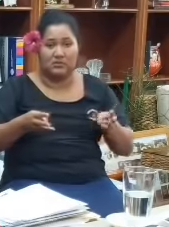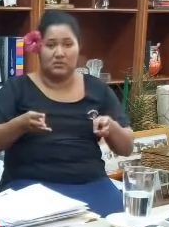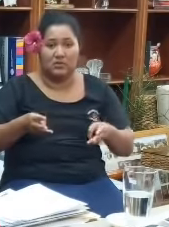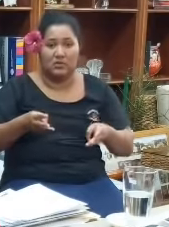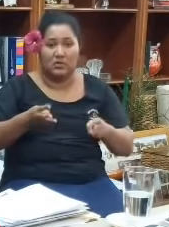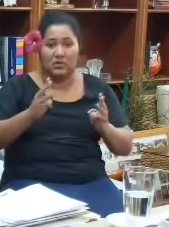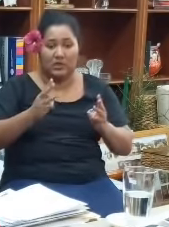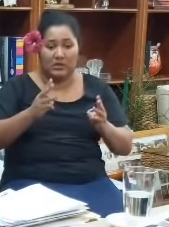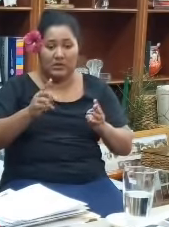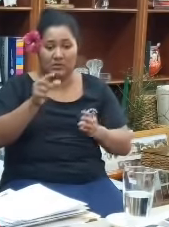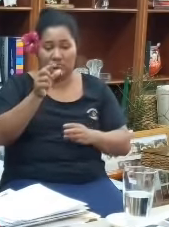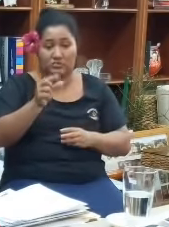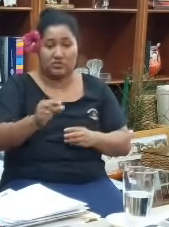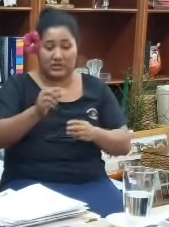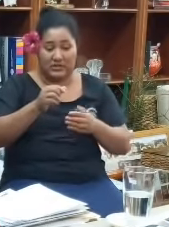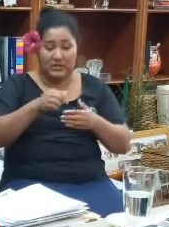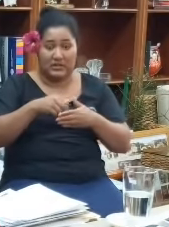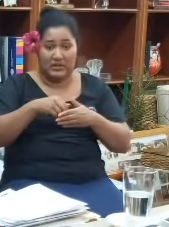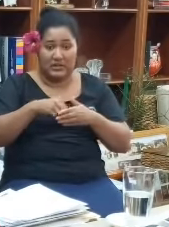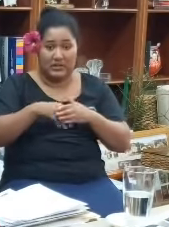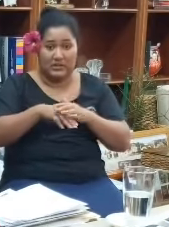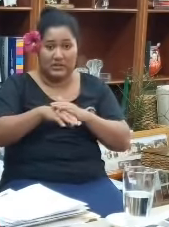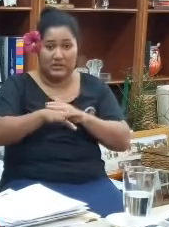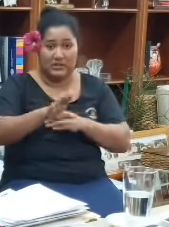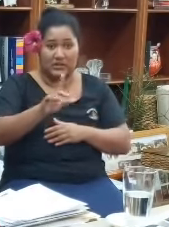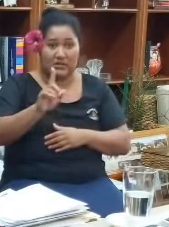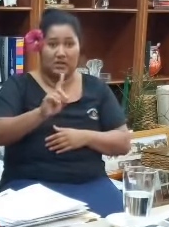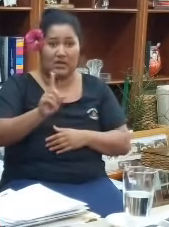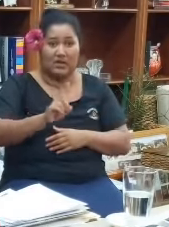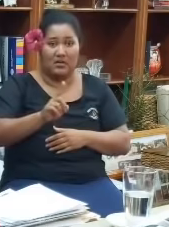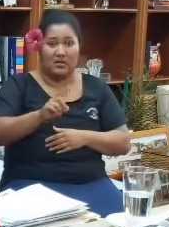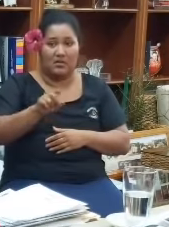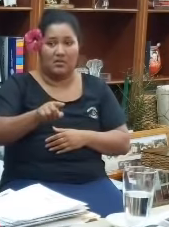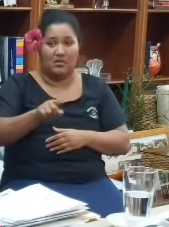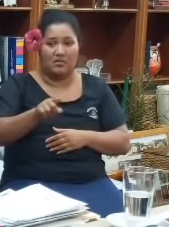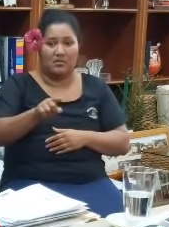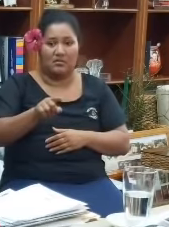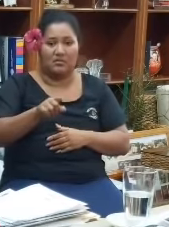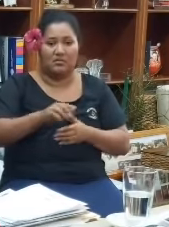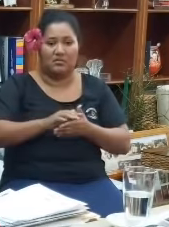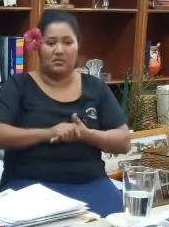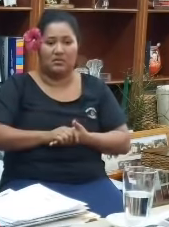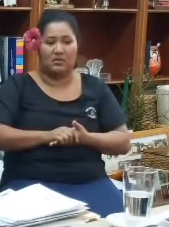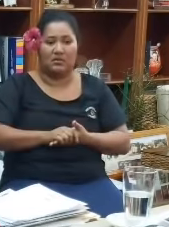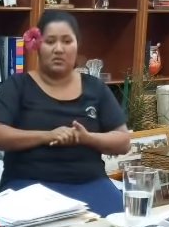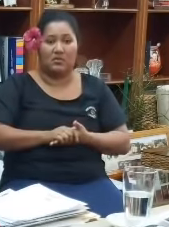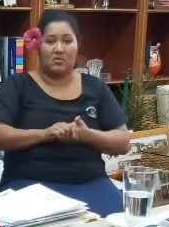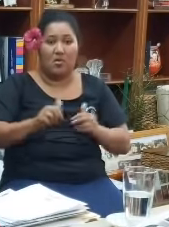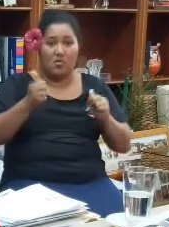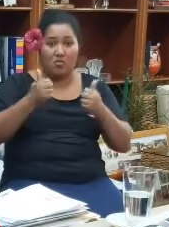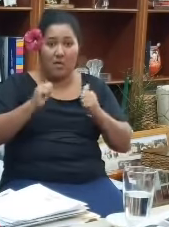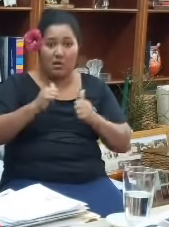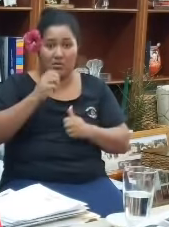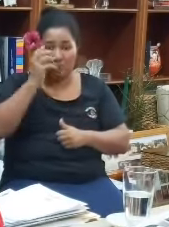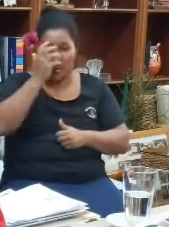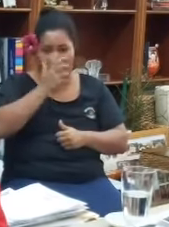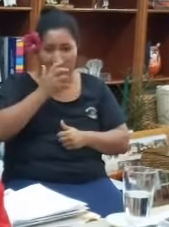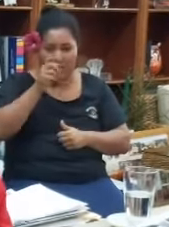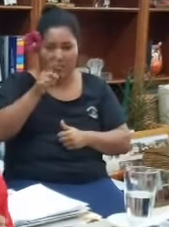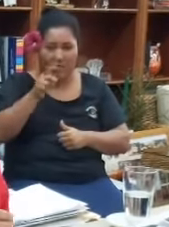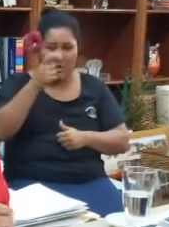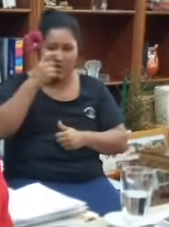o le ko kon o le masangi nga le anga le ale la wa wo molo onga e kam foi lo ko di e